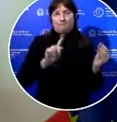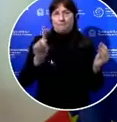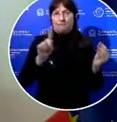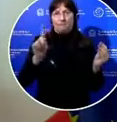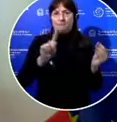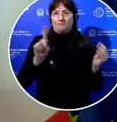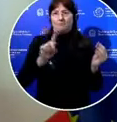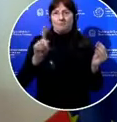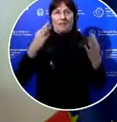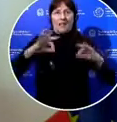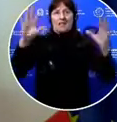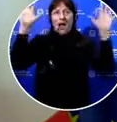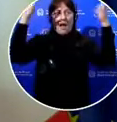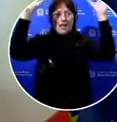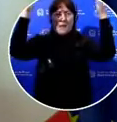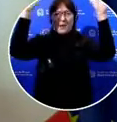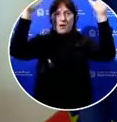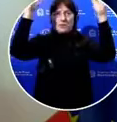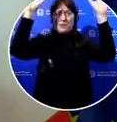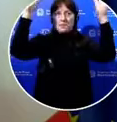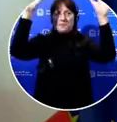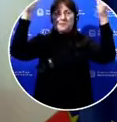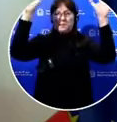riguarda le fasce